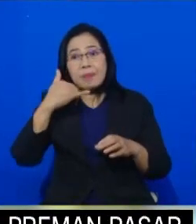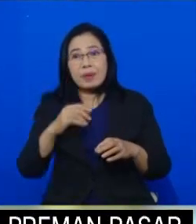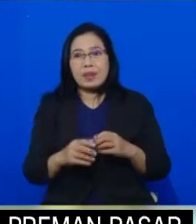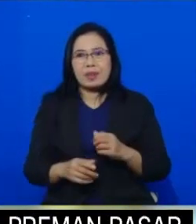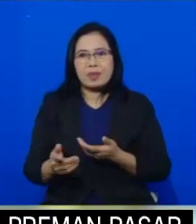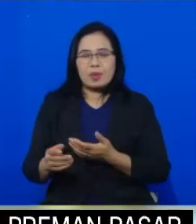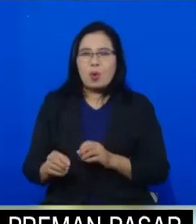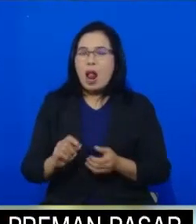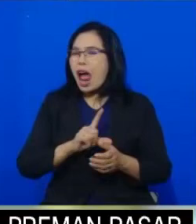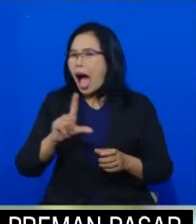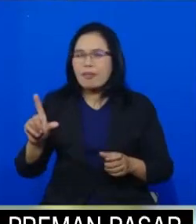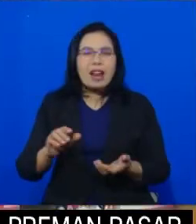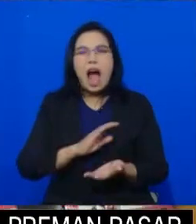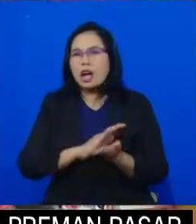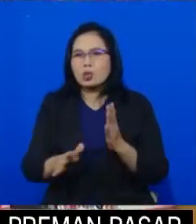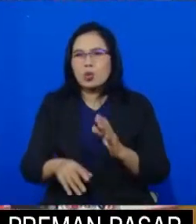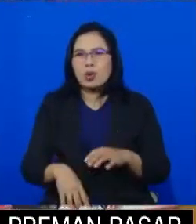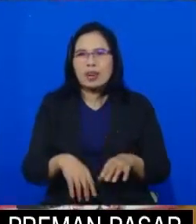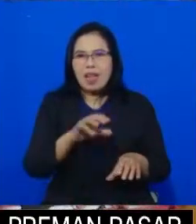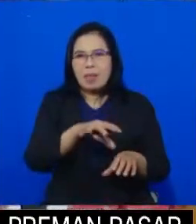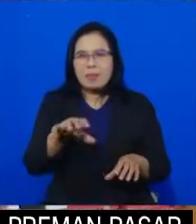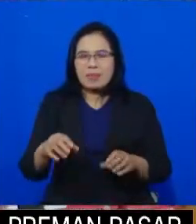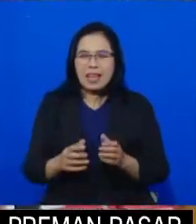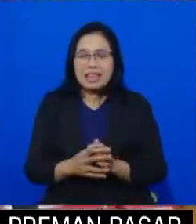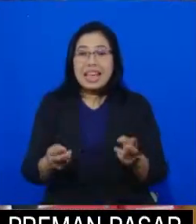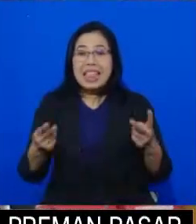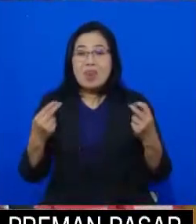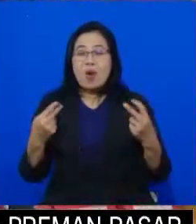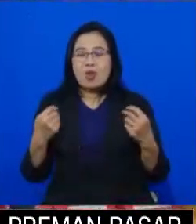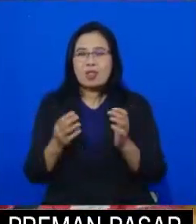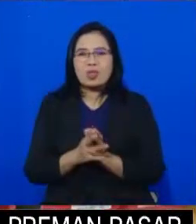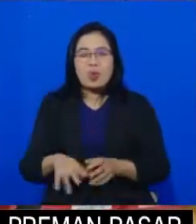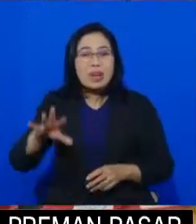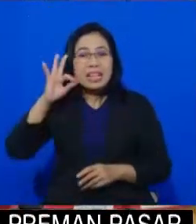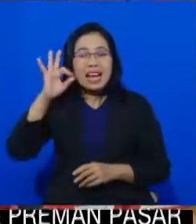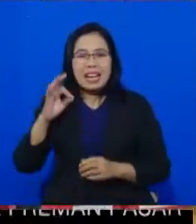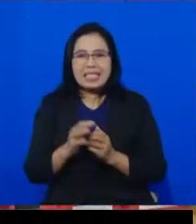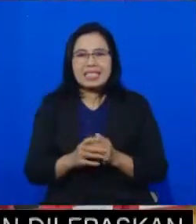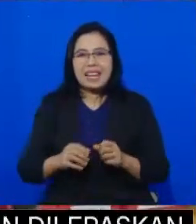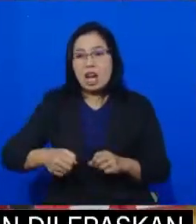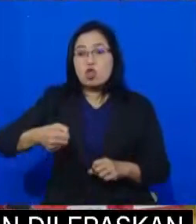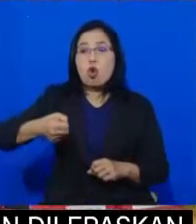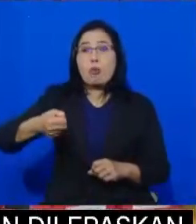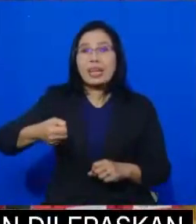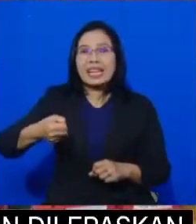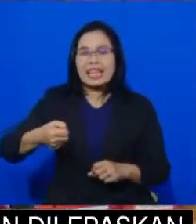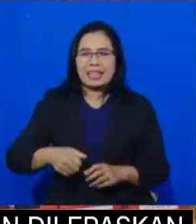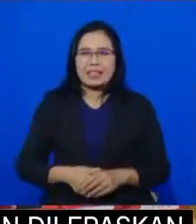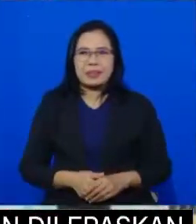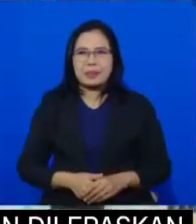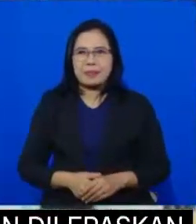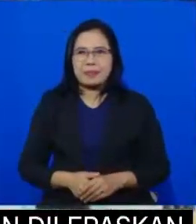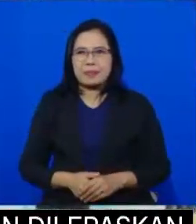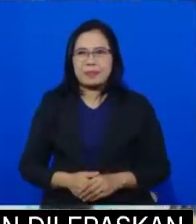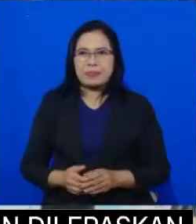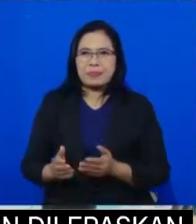melakukan live di 3 aplikasi berbeda, yaitu TikTok, Instagram, serta Shopee. Hitam sama warna purple. Mila